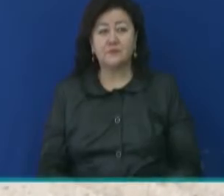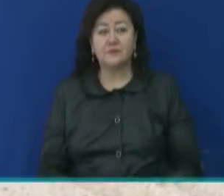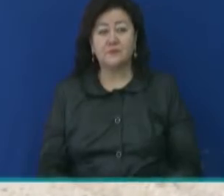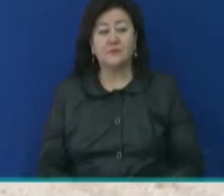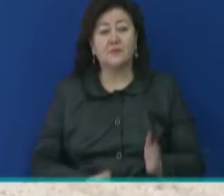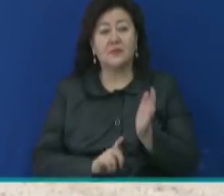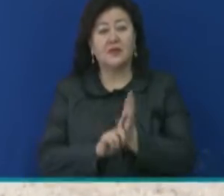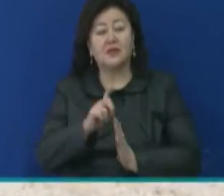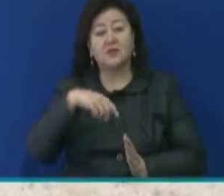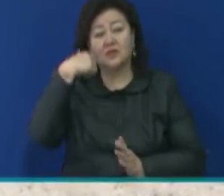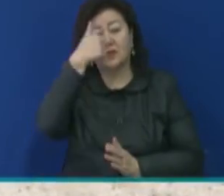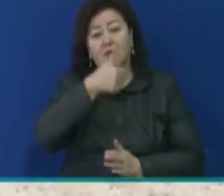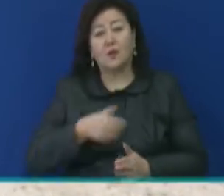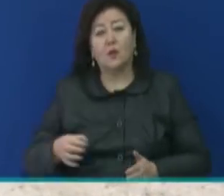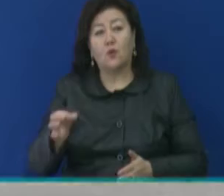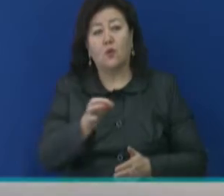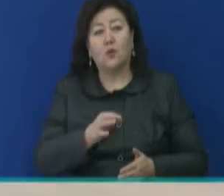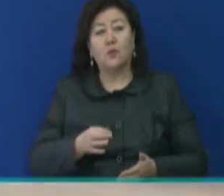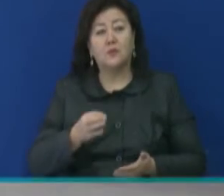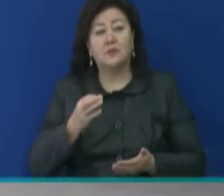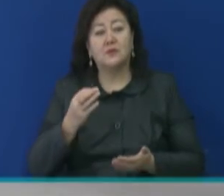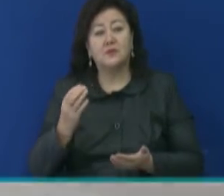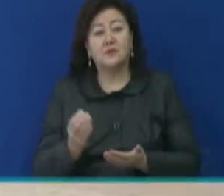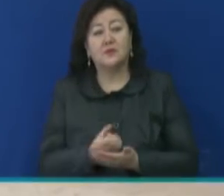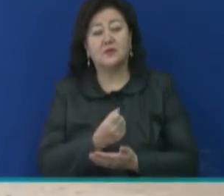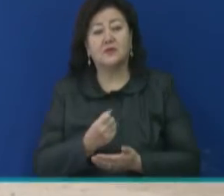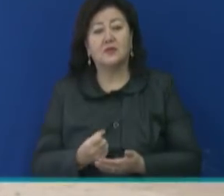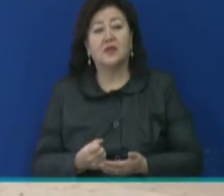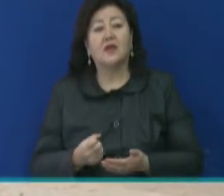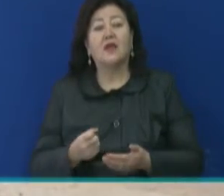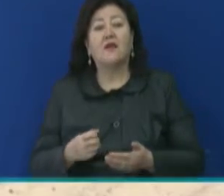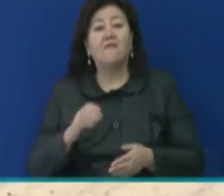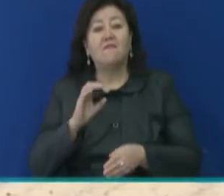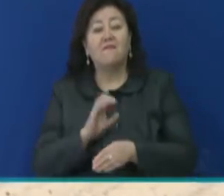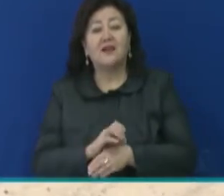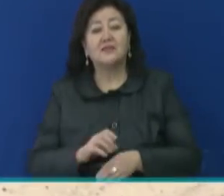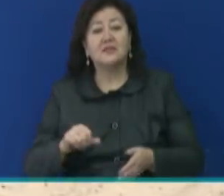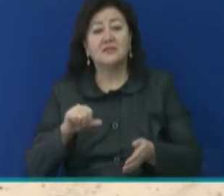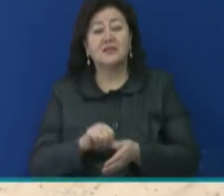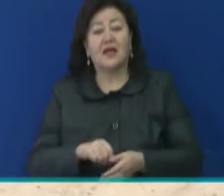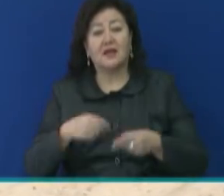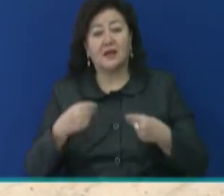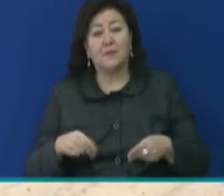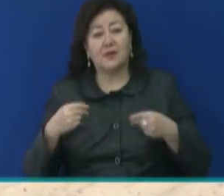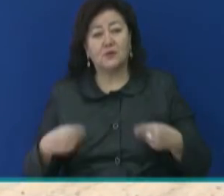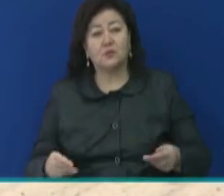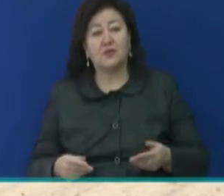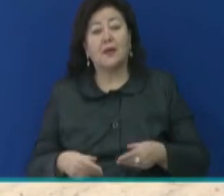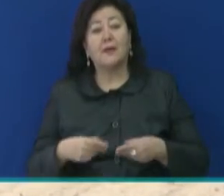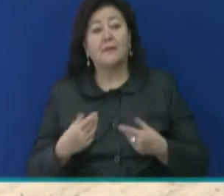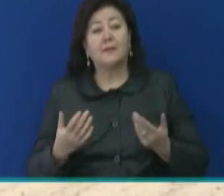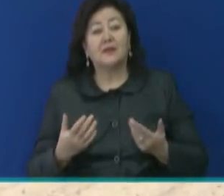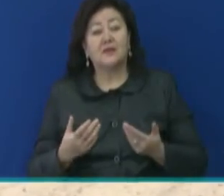с начала года в области выявлено 50 фактов связанных с наркопреступностью девять из них связаны с продажей синтетических наркотиков